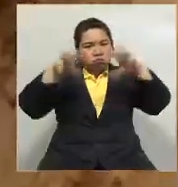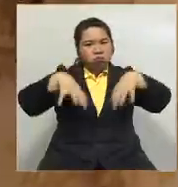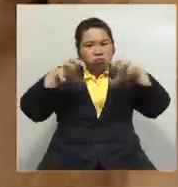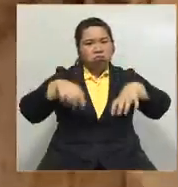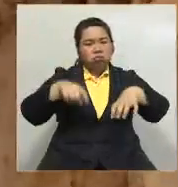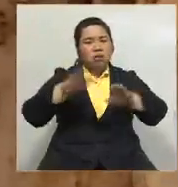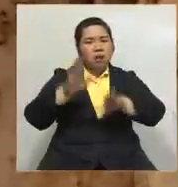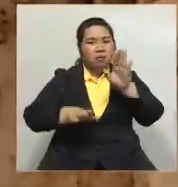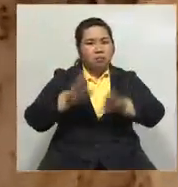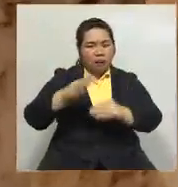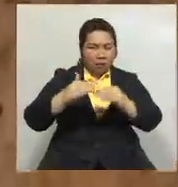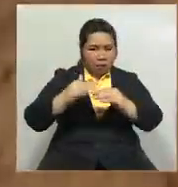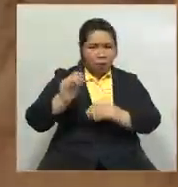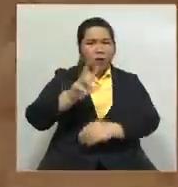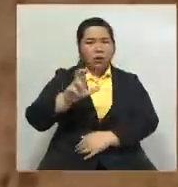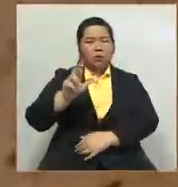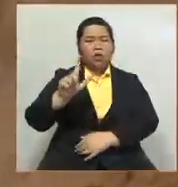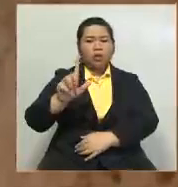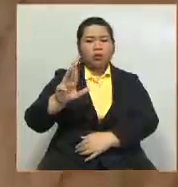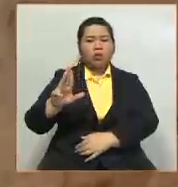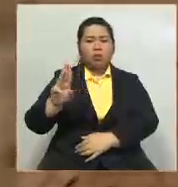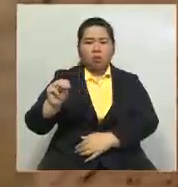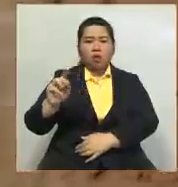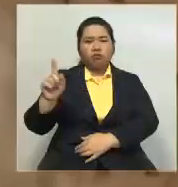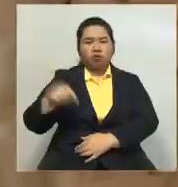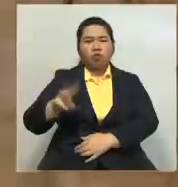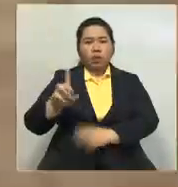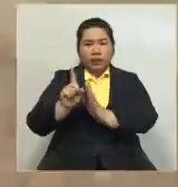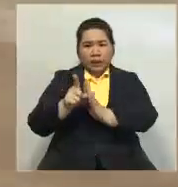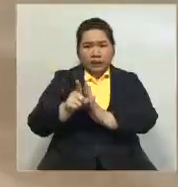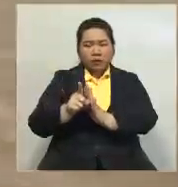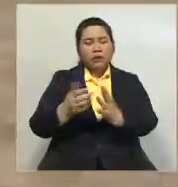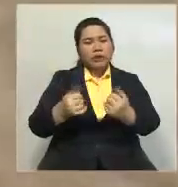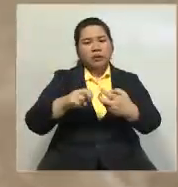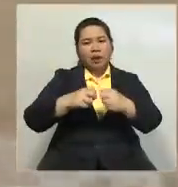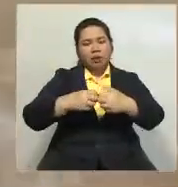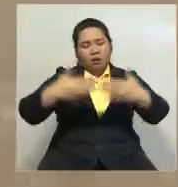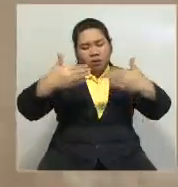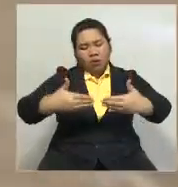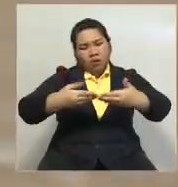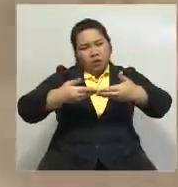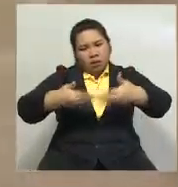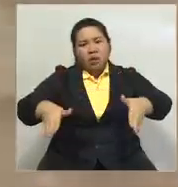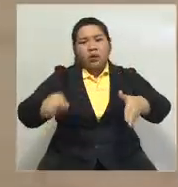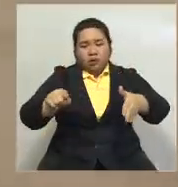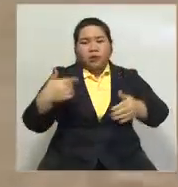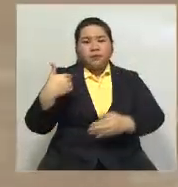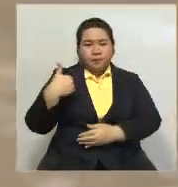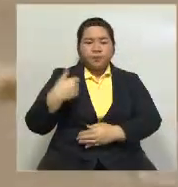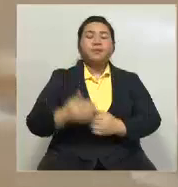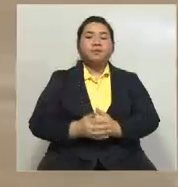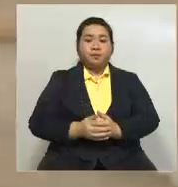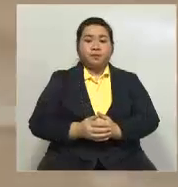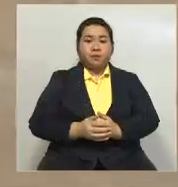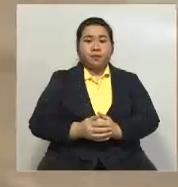นนี้เนี่ยมีประมาณอยู่ที่มากกว่า300ลูกบาศก์เมตรต่อวินาทีค่ะจึงทำให้คันกั้นน้ำนั้นไม่สามารถรับได้นะคะนอกจ